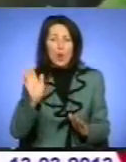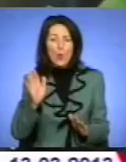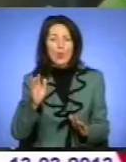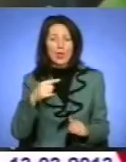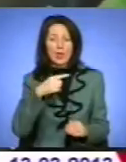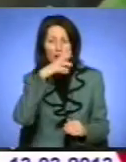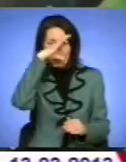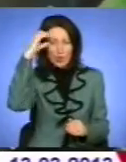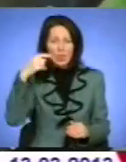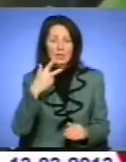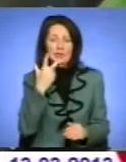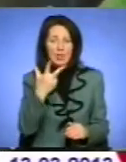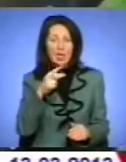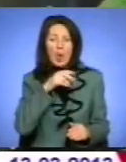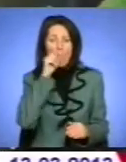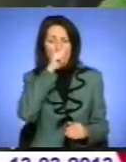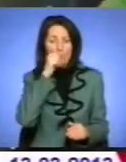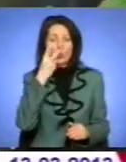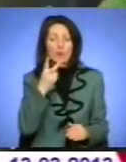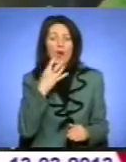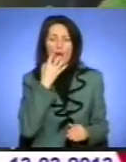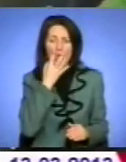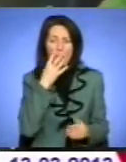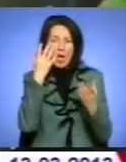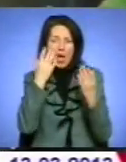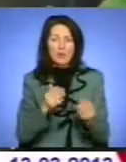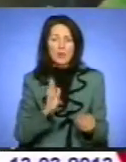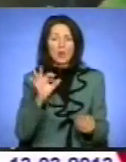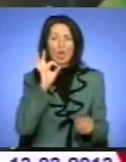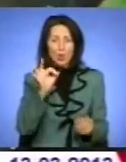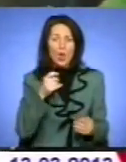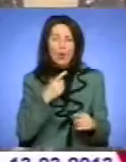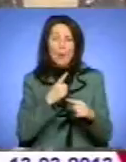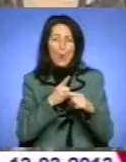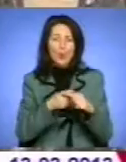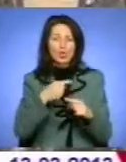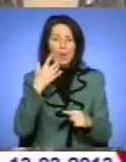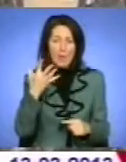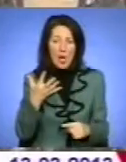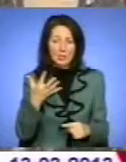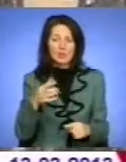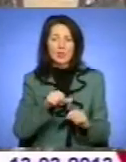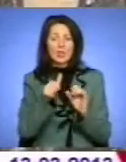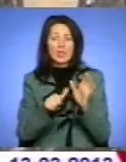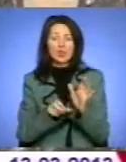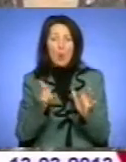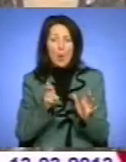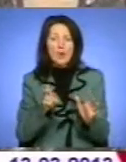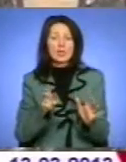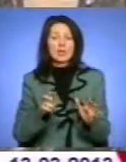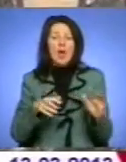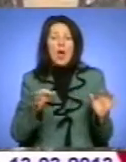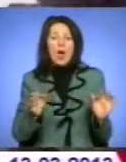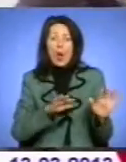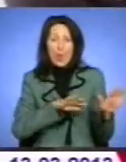від 3 морозу до 2 тепла, а в день будуть від 0 до 5 градусів тепла. З 16 березня циклон відійде на